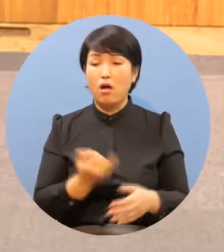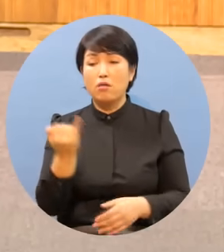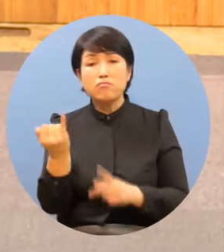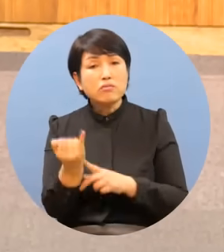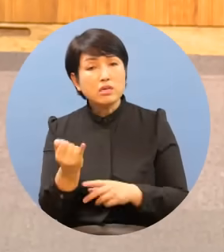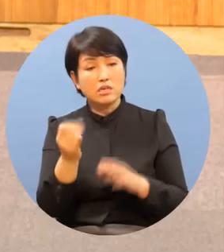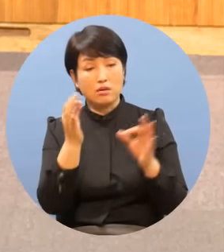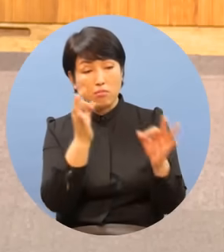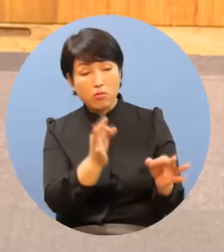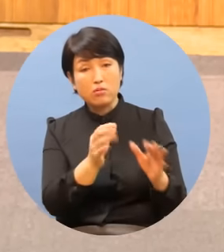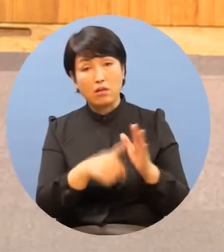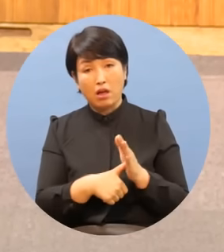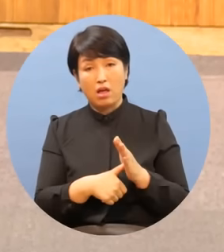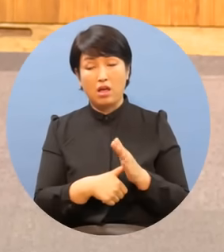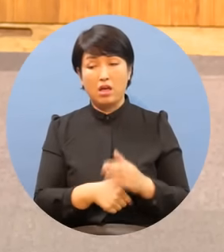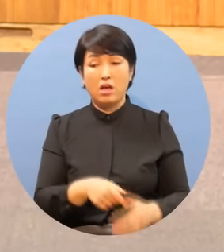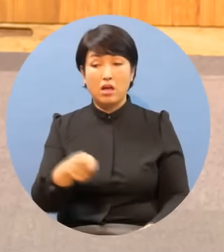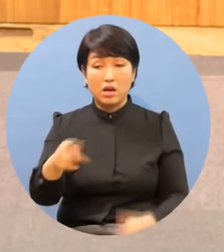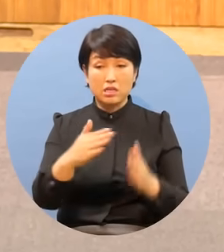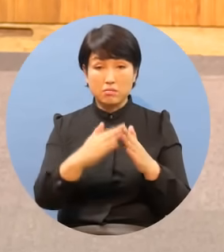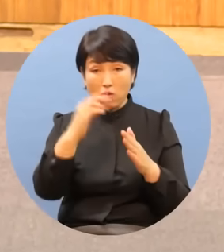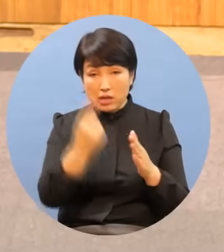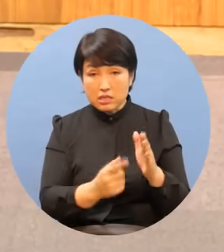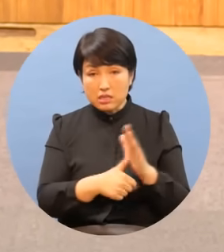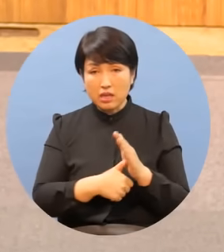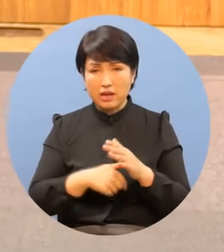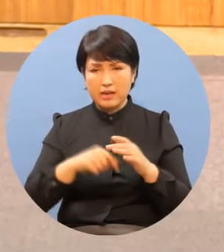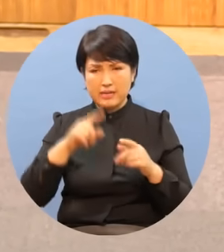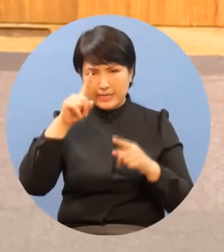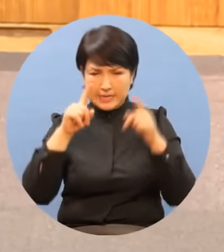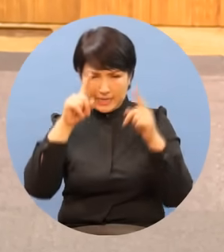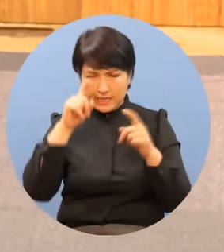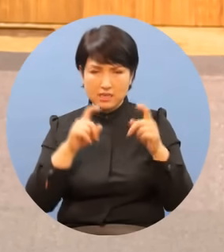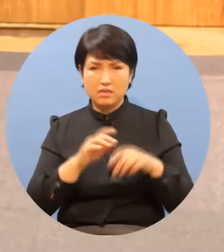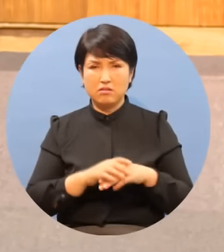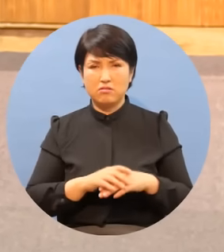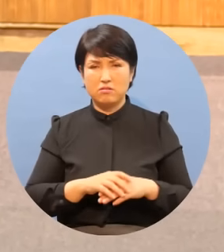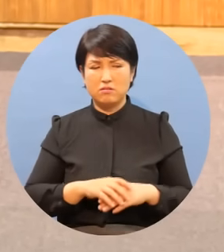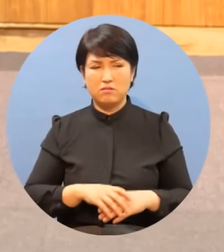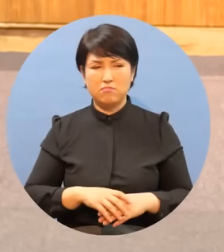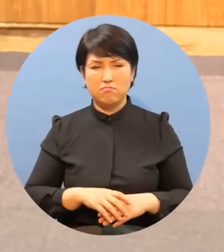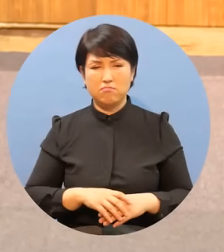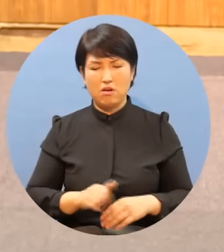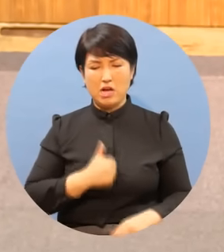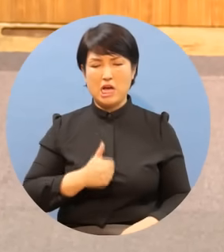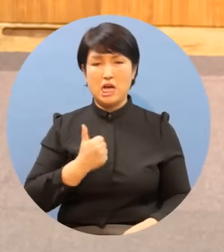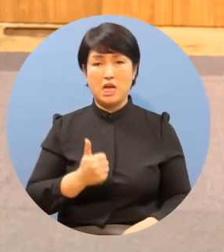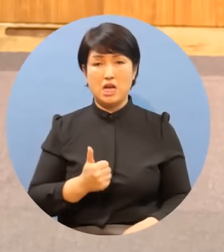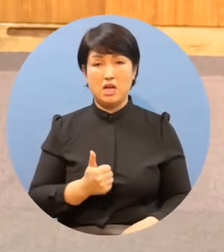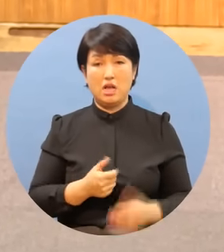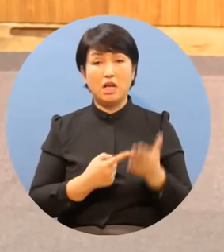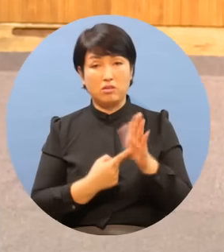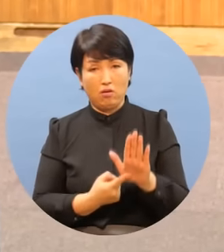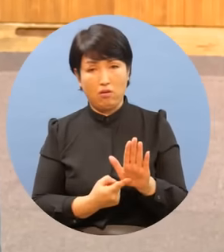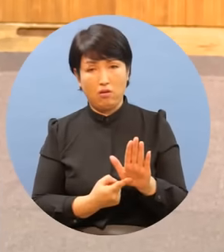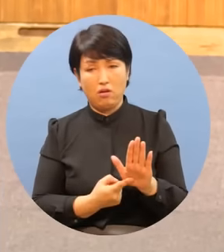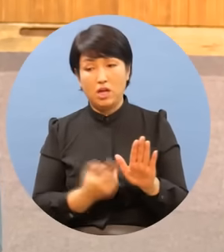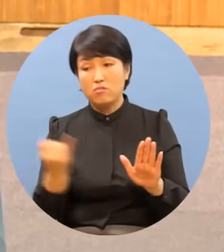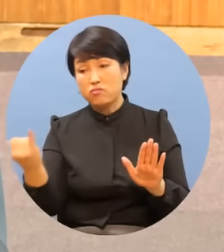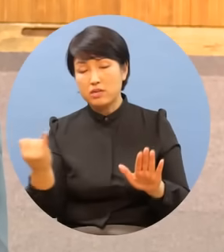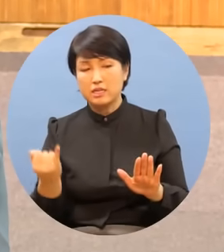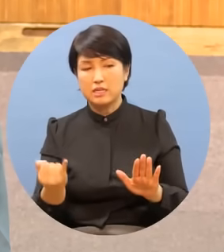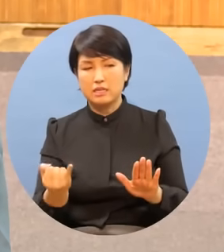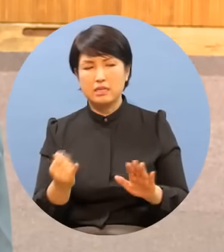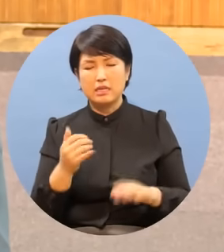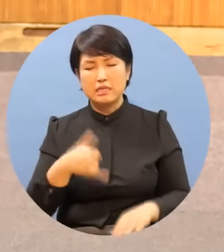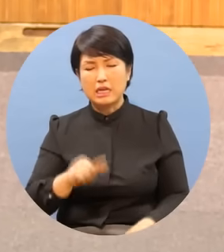부인이 볼 때는 자기가 집에 와서 짜증 잘 내고 조금 하면 신경질 내고 이러는데 지금까지는 봐줘서